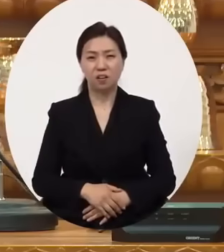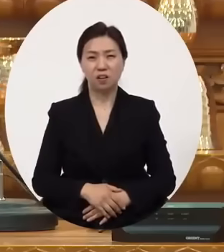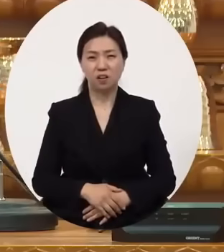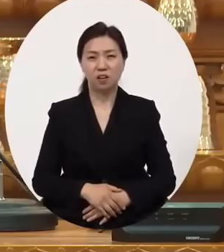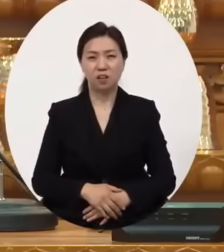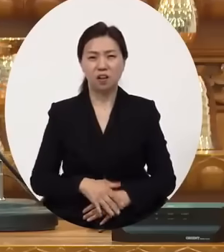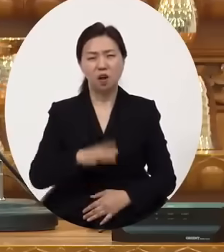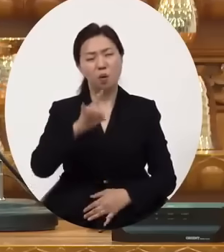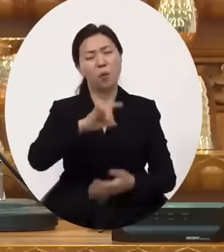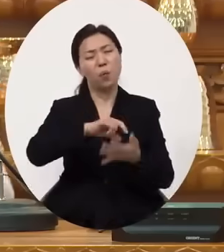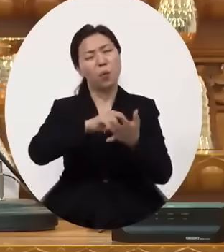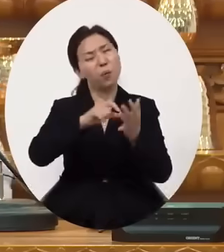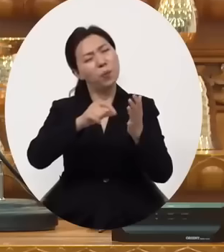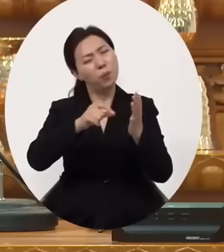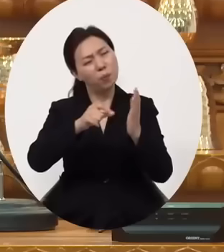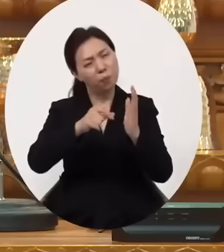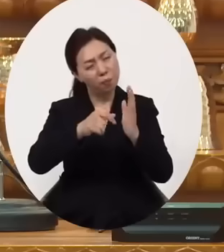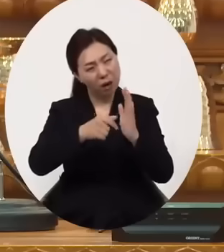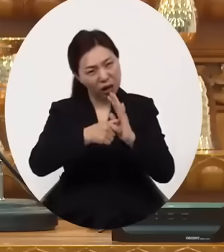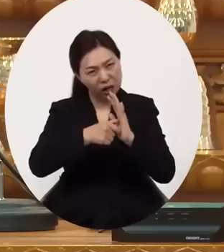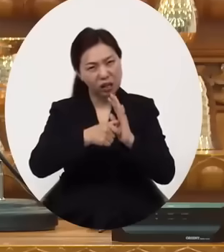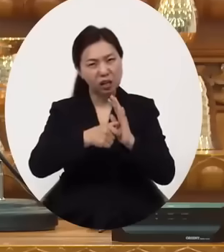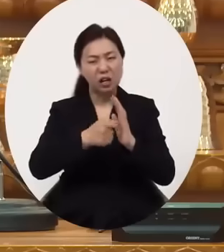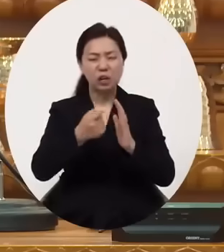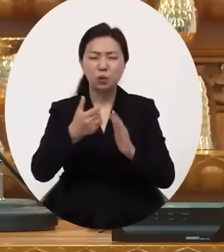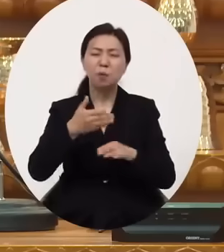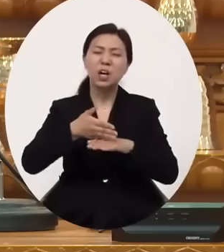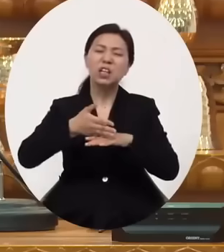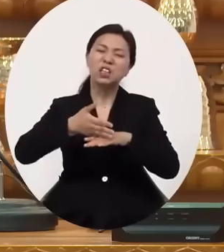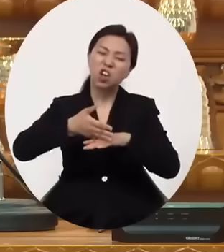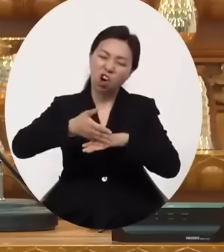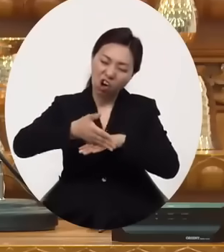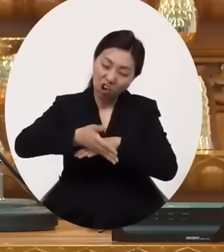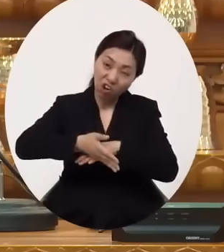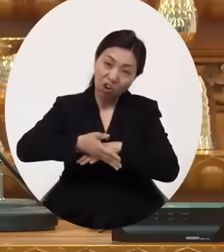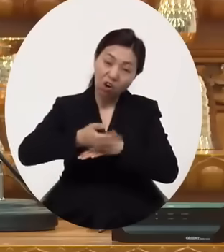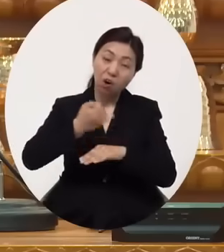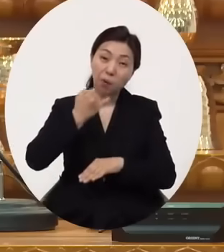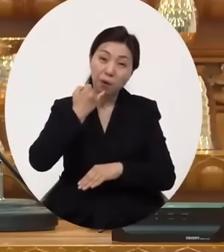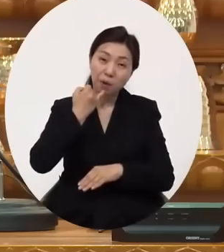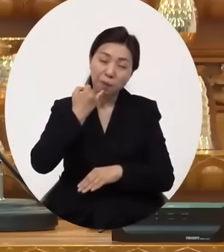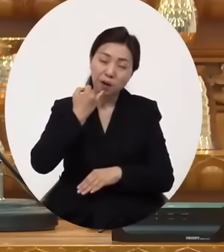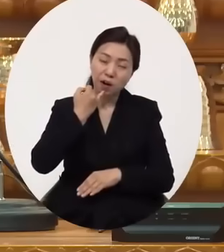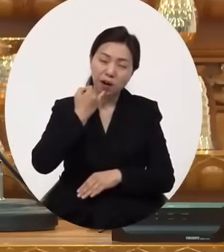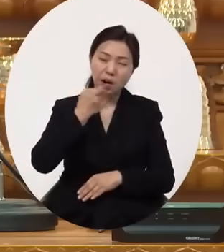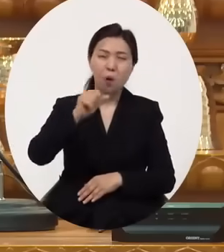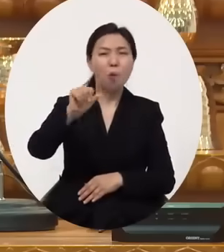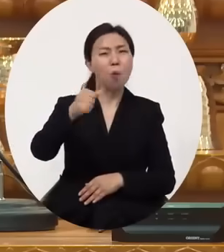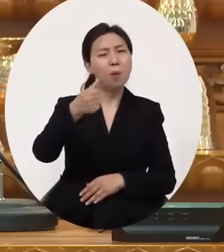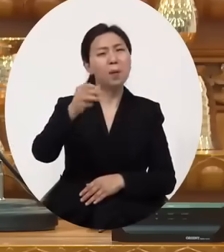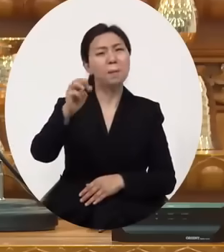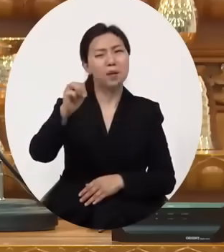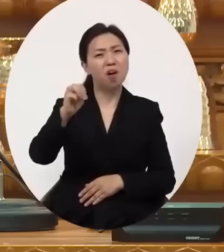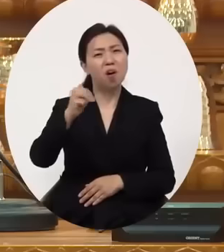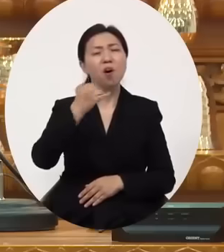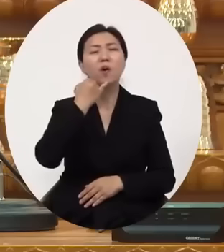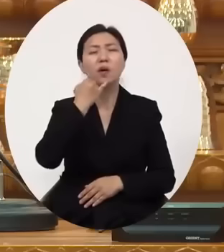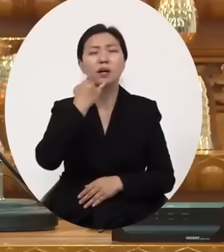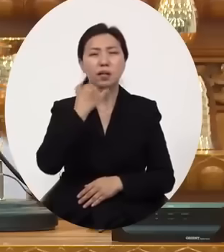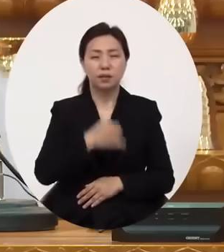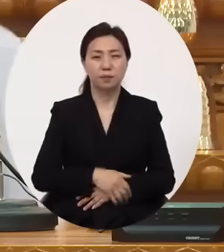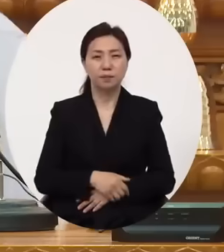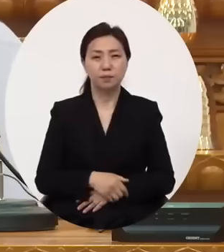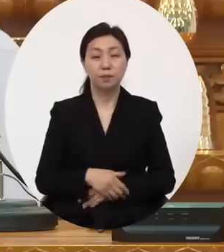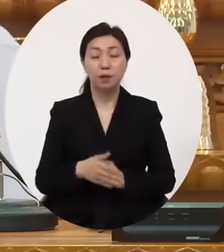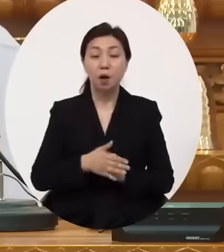수 있는데 보통 한 적당하게 이 좀 여유 있게 가면 한 500m가 적당하다 이런단